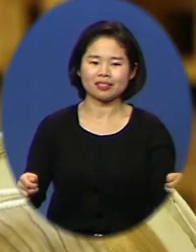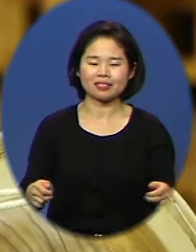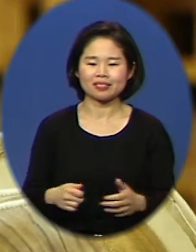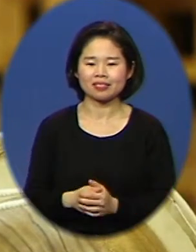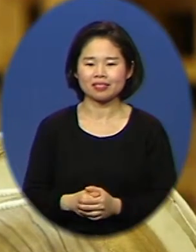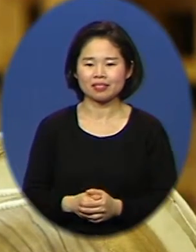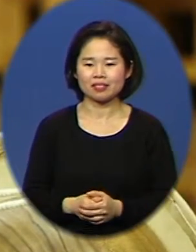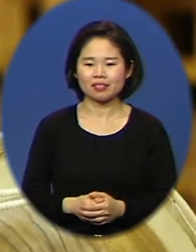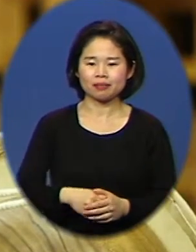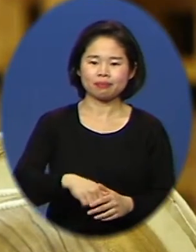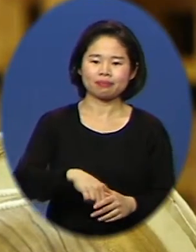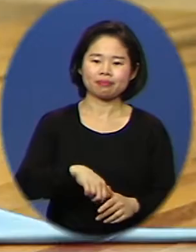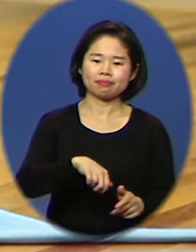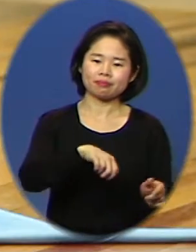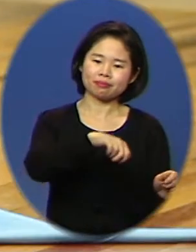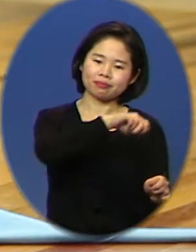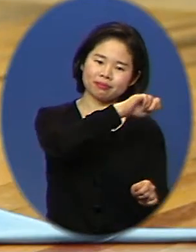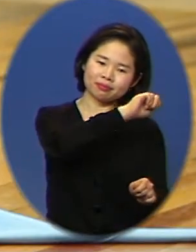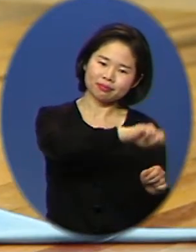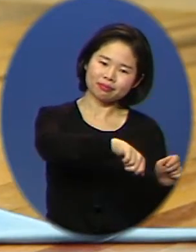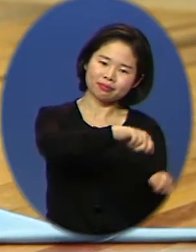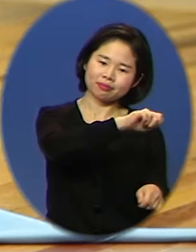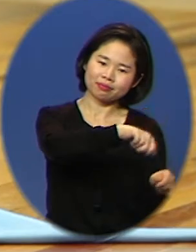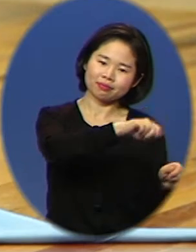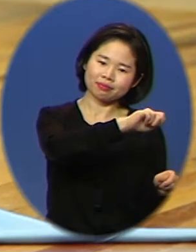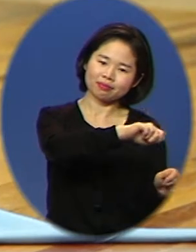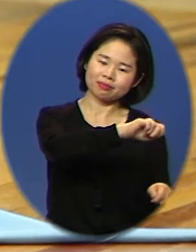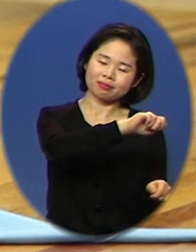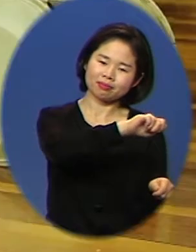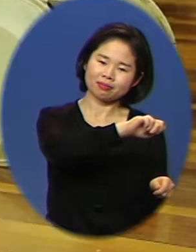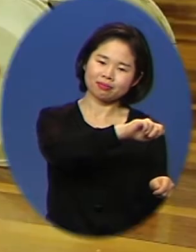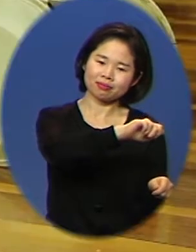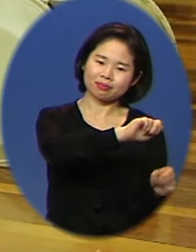그 다음에 이쪽 넘어와서 손 넘어와서